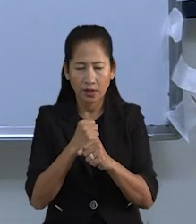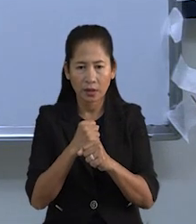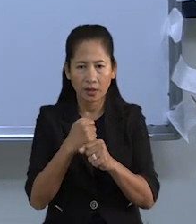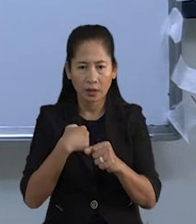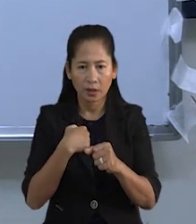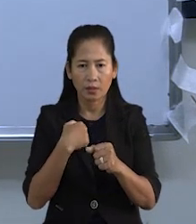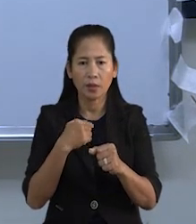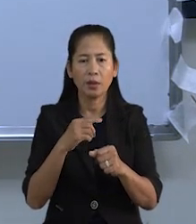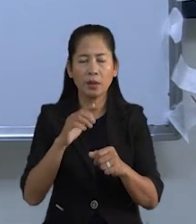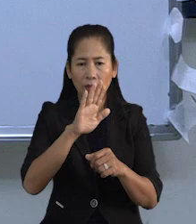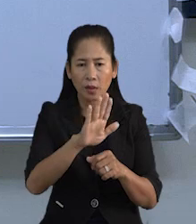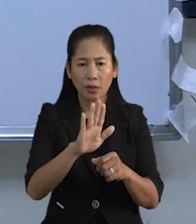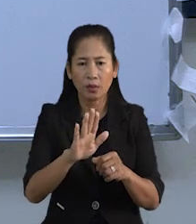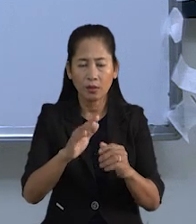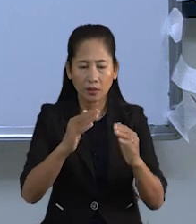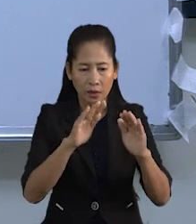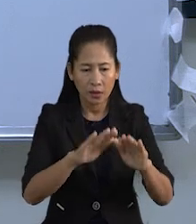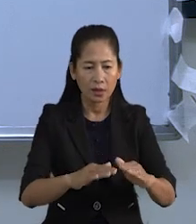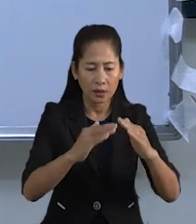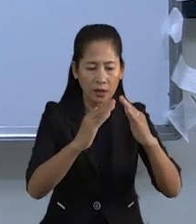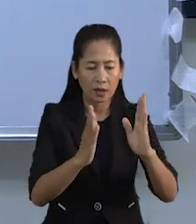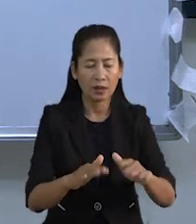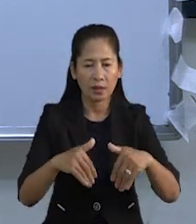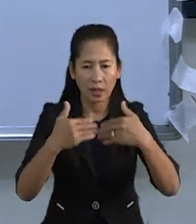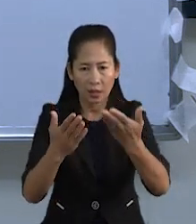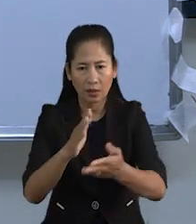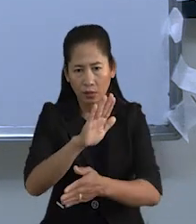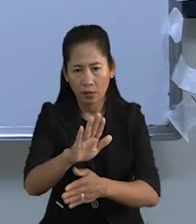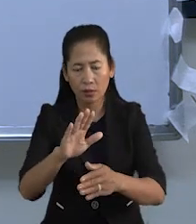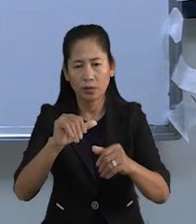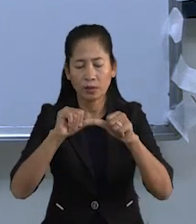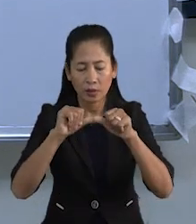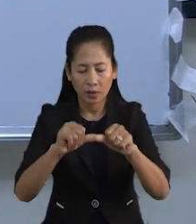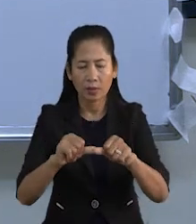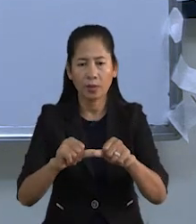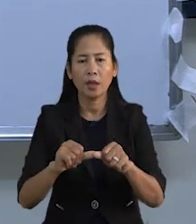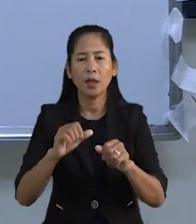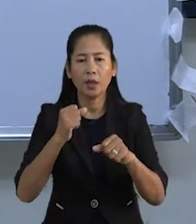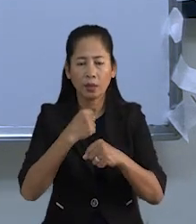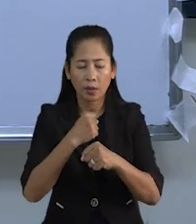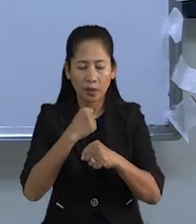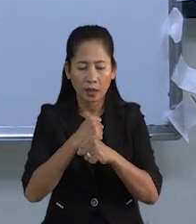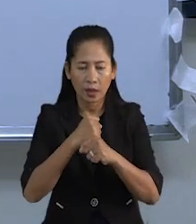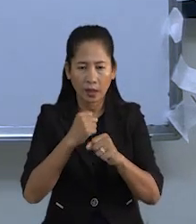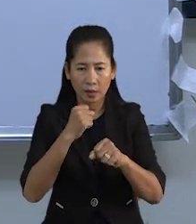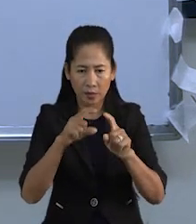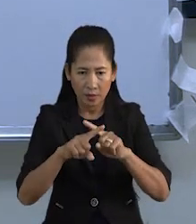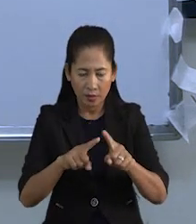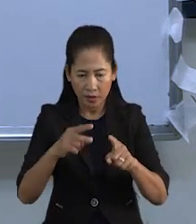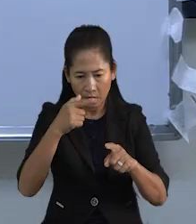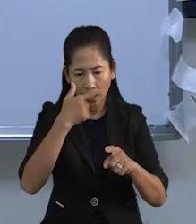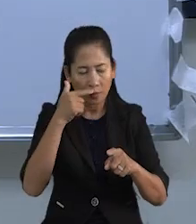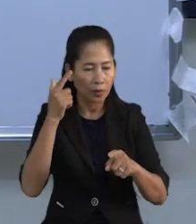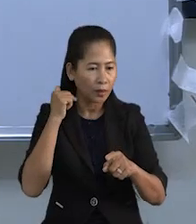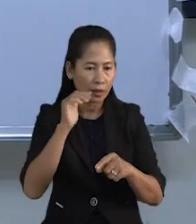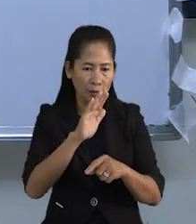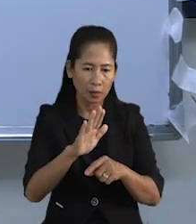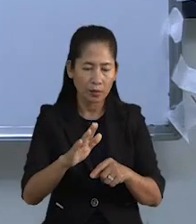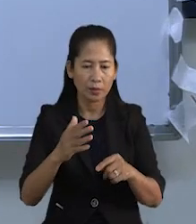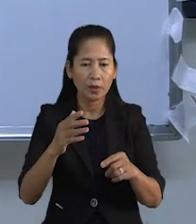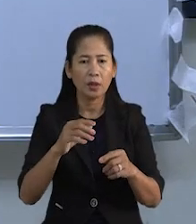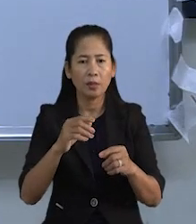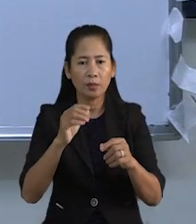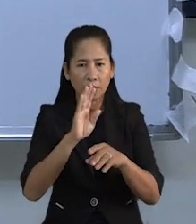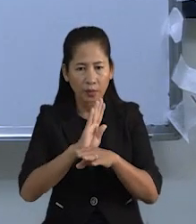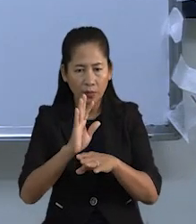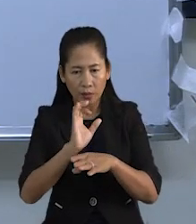ដែលលោកគ្រូអ្នកគ្រូរបស់កូននៅសាលារៀនបានផ្ដល់ឲ្យកូនជាប្រចាំផងបាទធ្វើការងារផ្សេងផ្សេងដែលលោកឪពុកអ្នកម្ដាយរបស់កូនមានធុរៈផ្